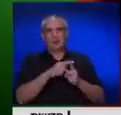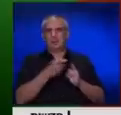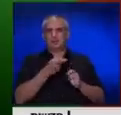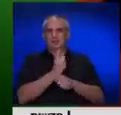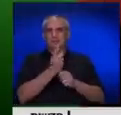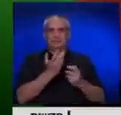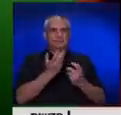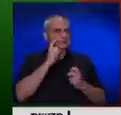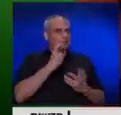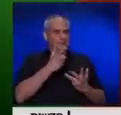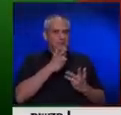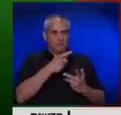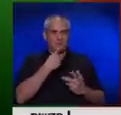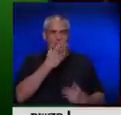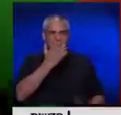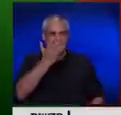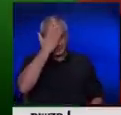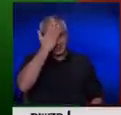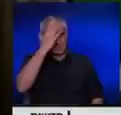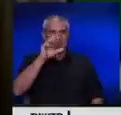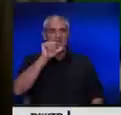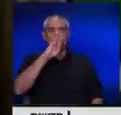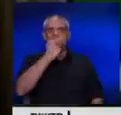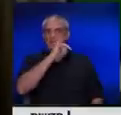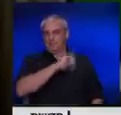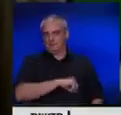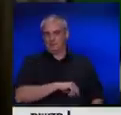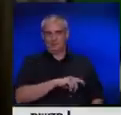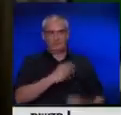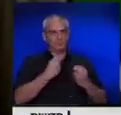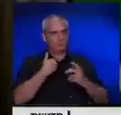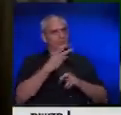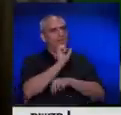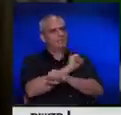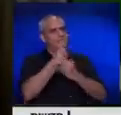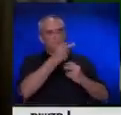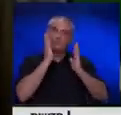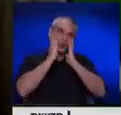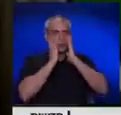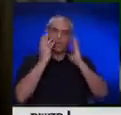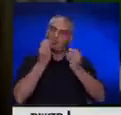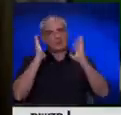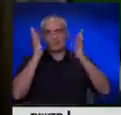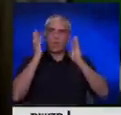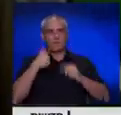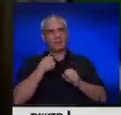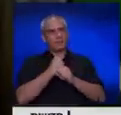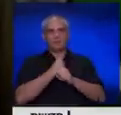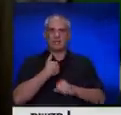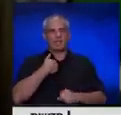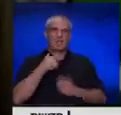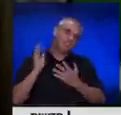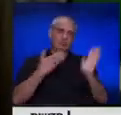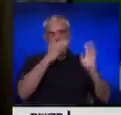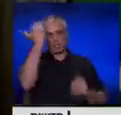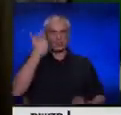אז הוא מתחיל לפוק על הראש, ועושה, איבגי. ואתה שהוא ניכנס לכלע על הדבר, יורי, יש דברים, לא, יש דברים, אני עושה,